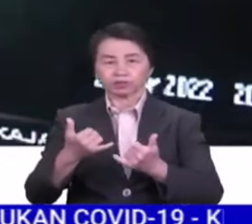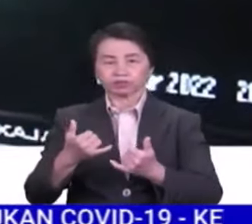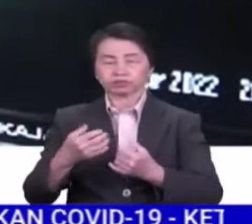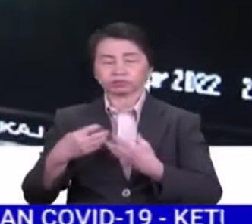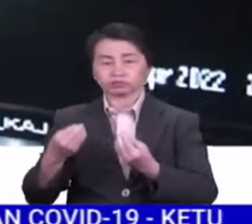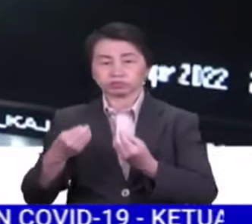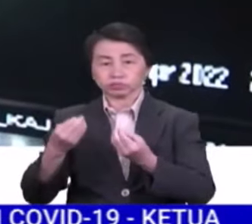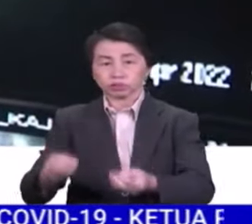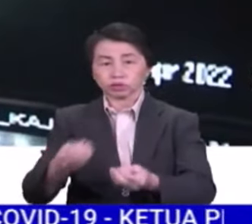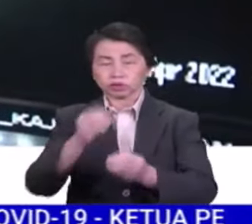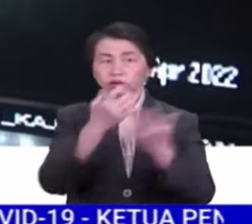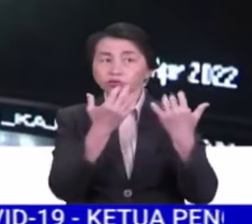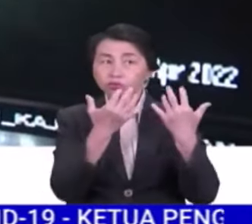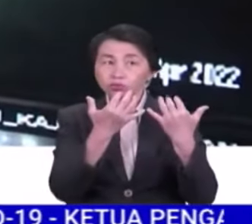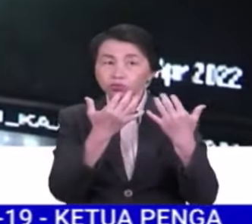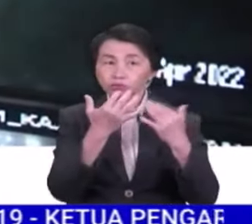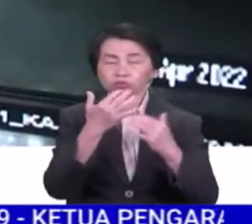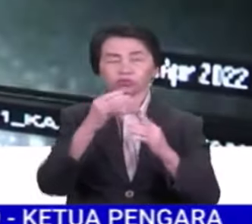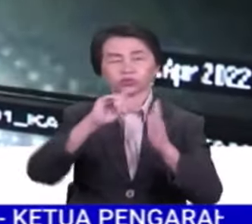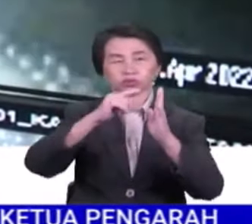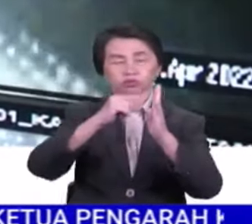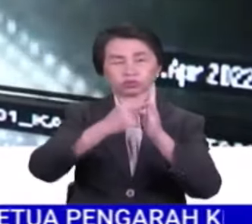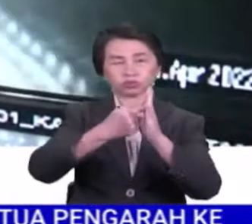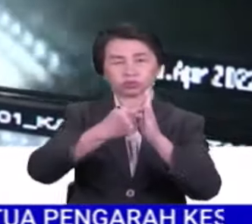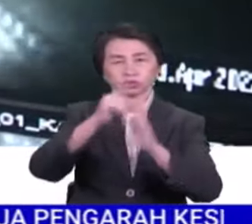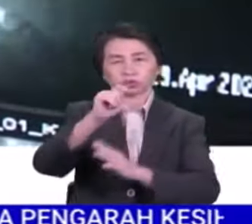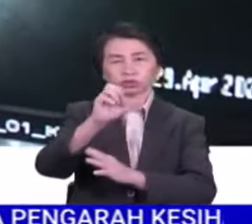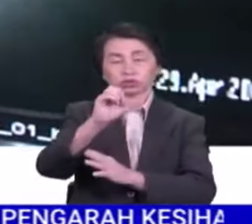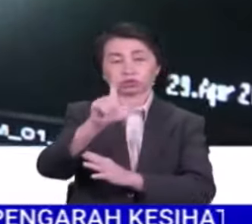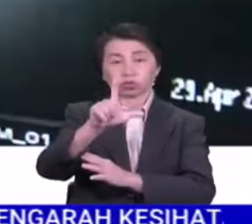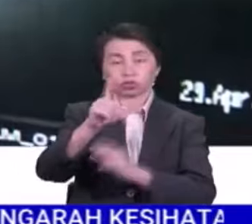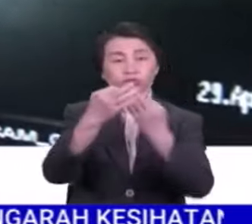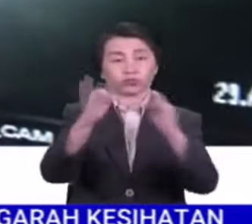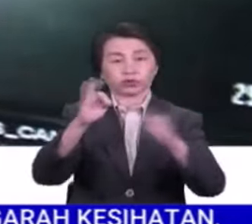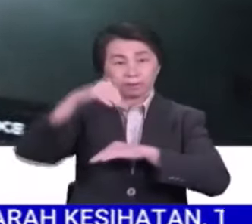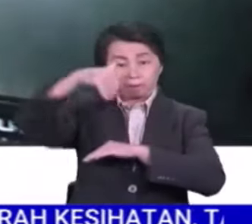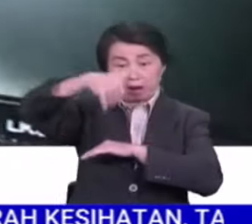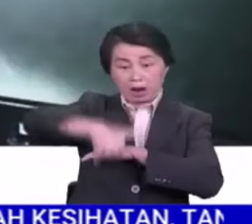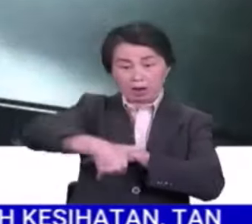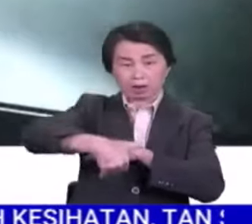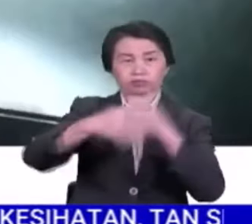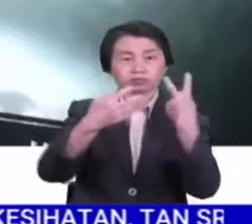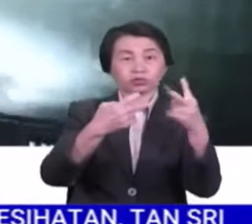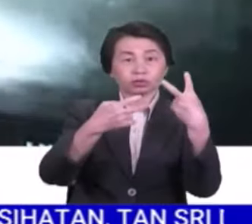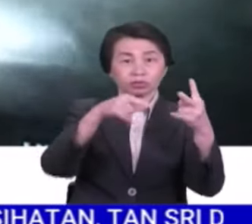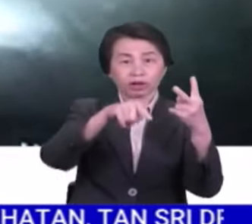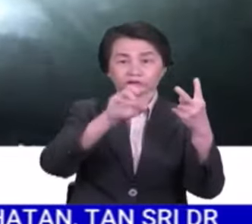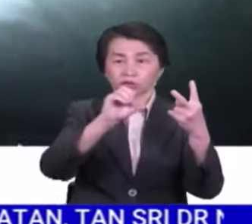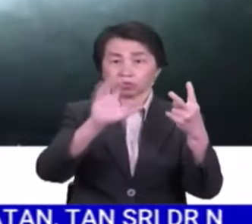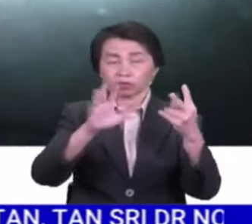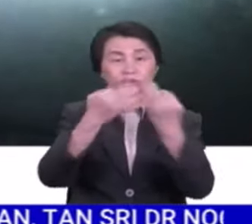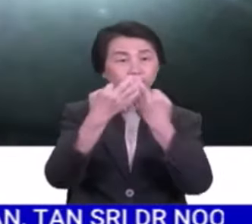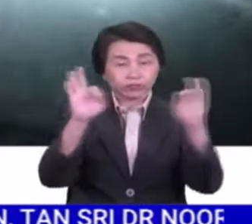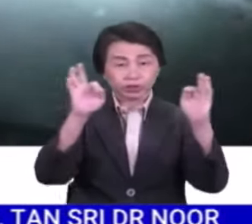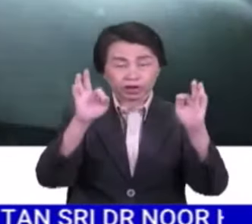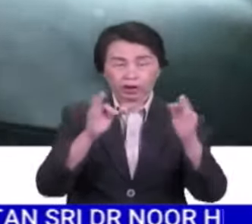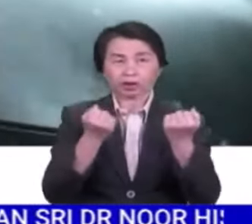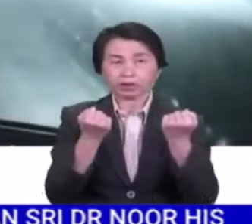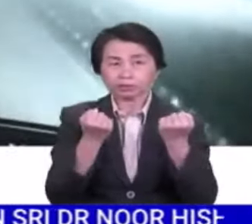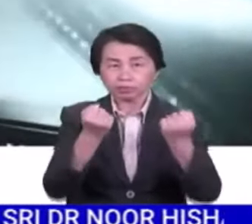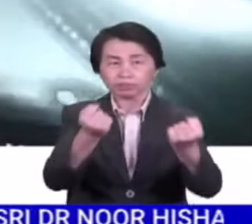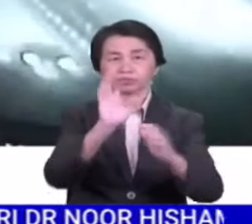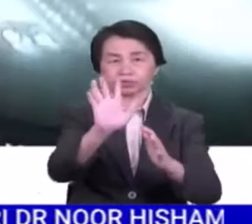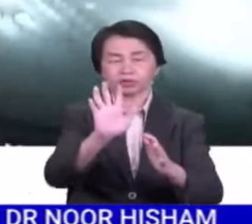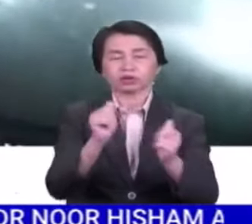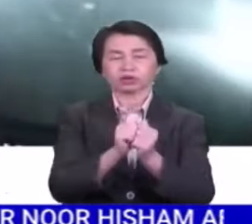tawaran tol percuma yang berkuat kuasa tengah malam ini. Dan bagaimanapun, di lebuh raya menuju ke utara,